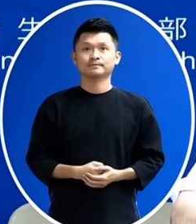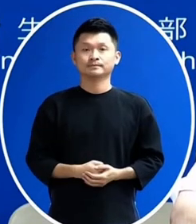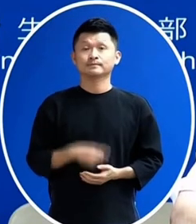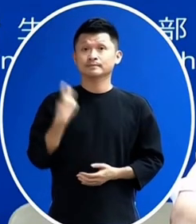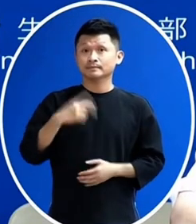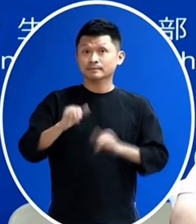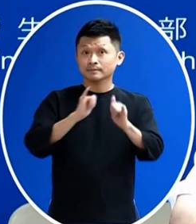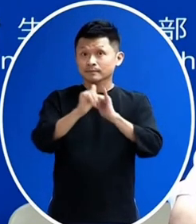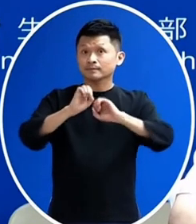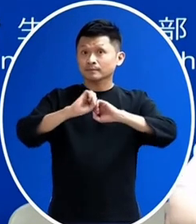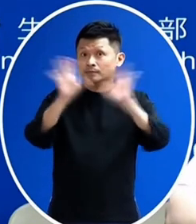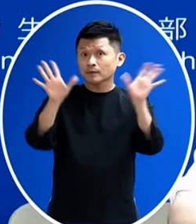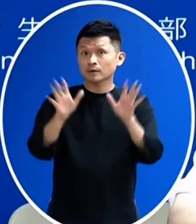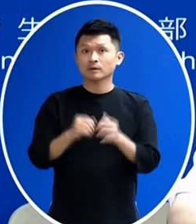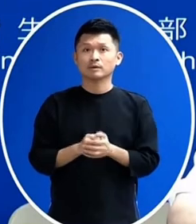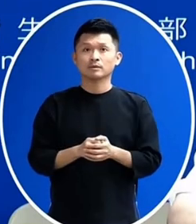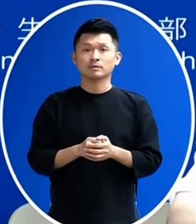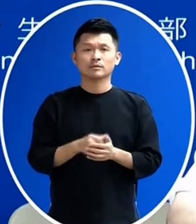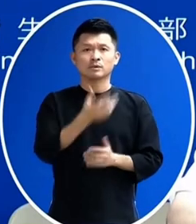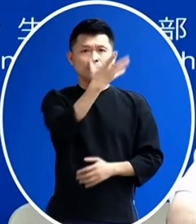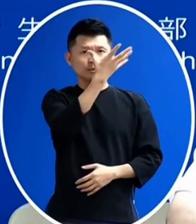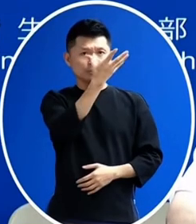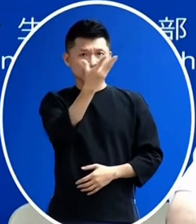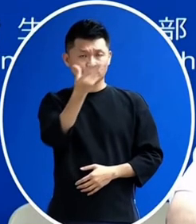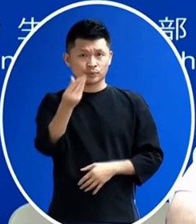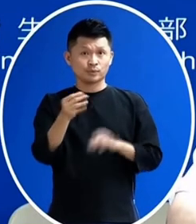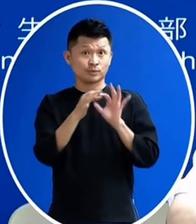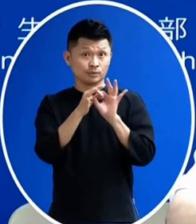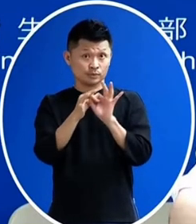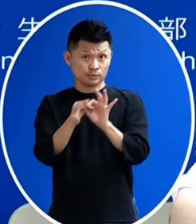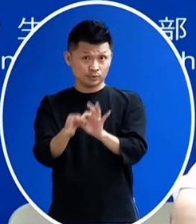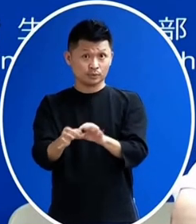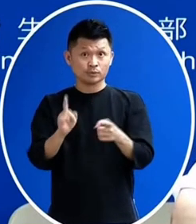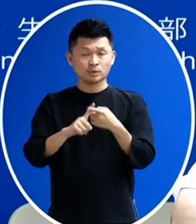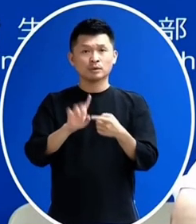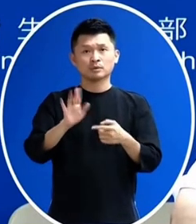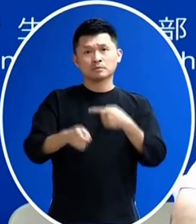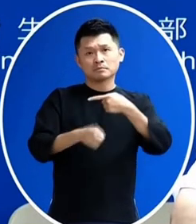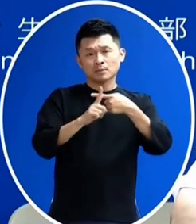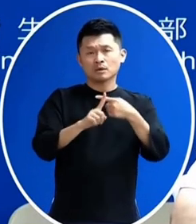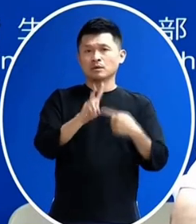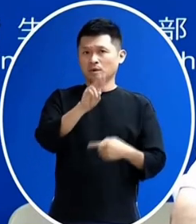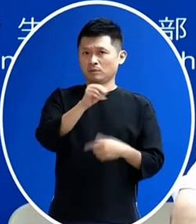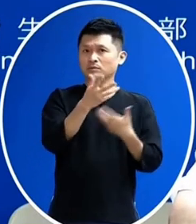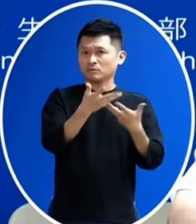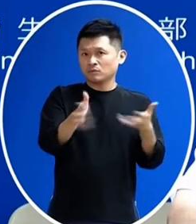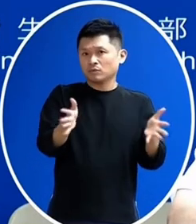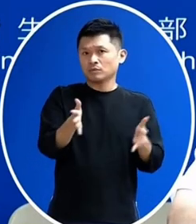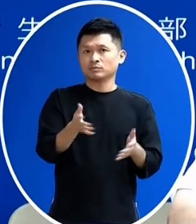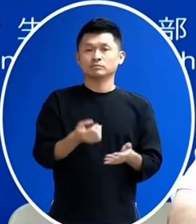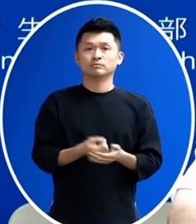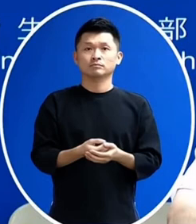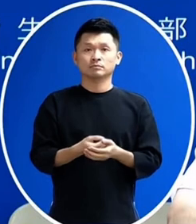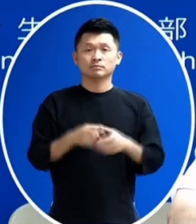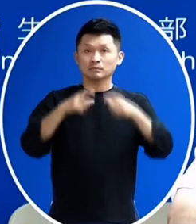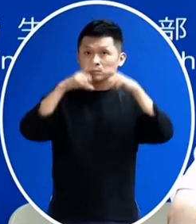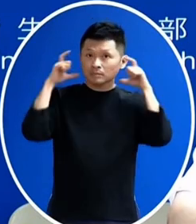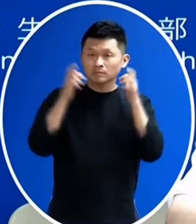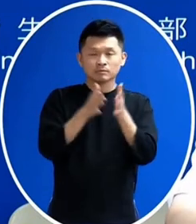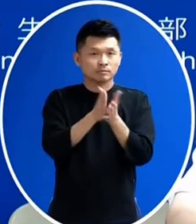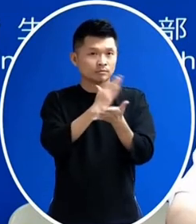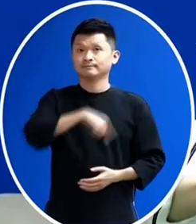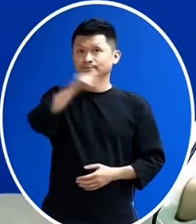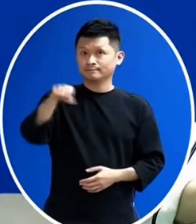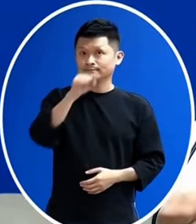醒民众，虽然是持续在下降，但是病例数还是有2万多位，这些的防护的措施还是要